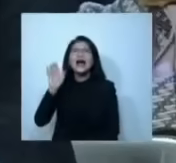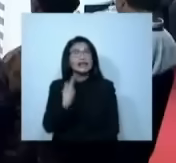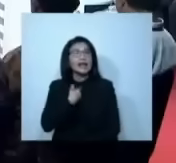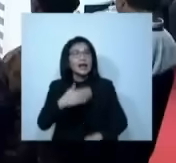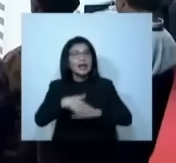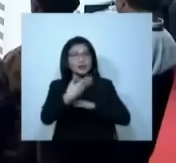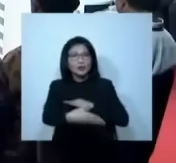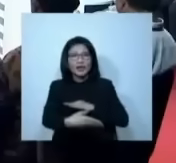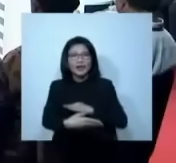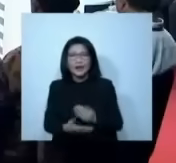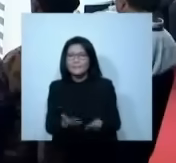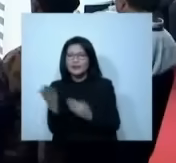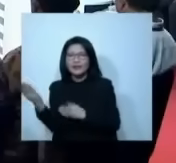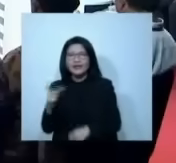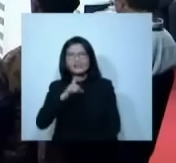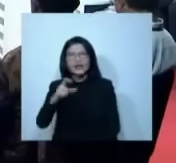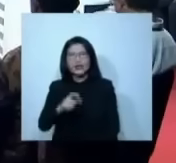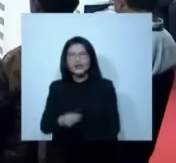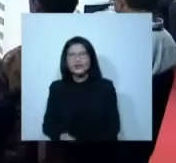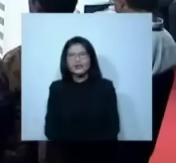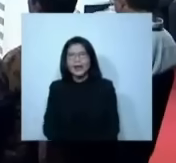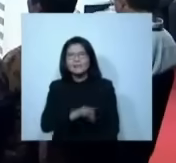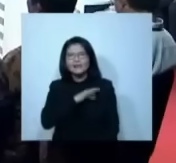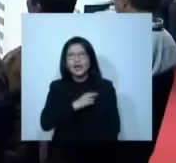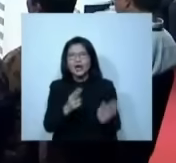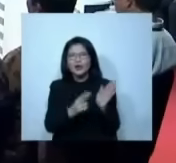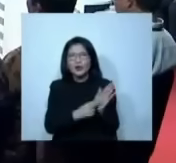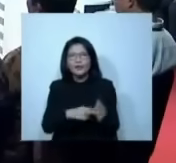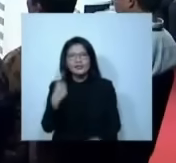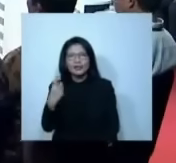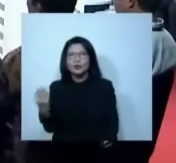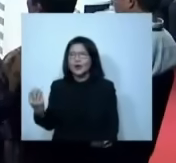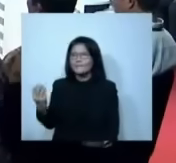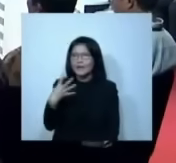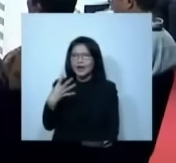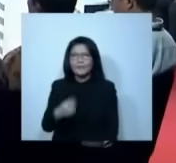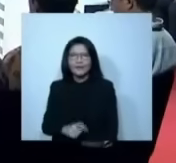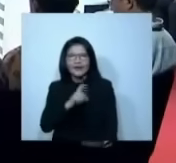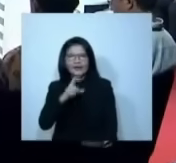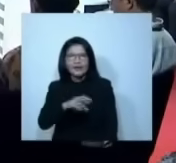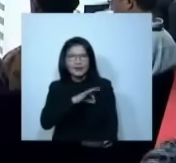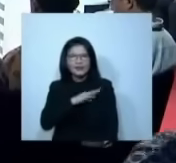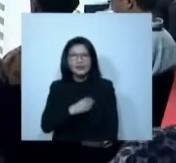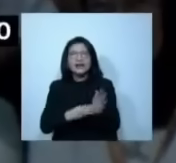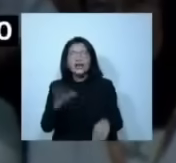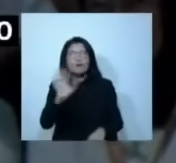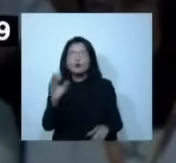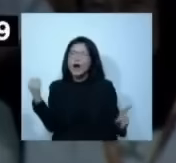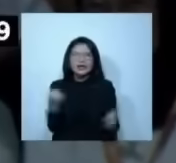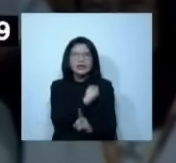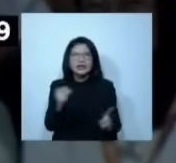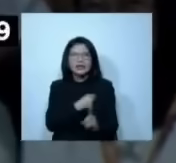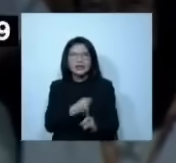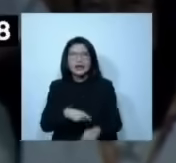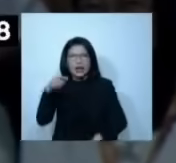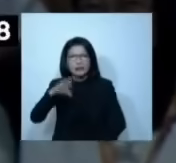biasa-biasa saja Saya adalah orang pertama dalam keluarga saya yang sarjana dan Saya adalah orang yang terbiasa merasakan apa